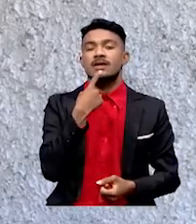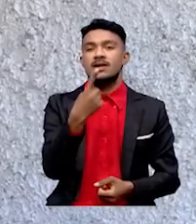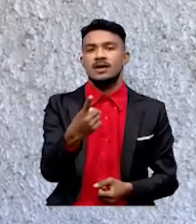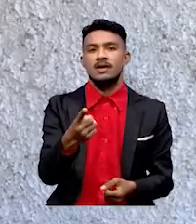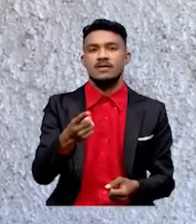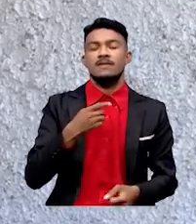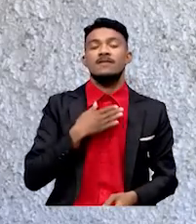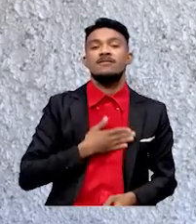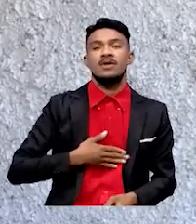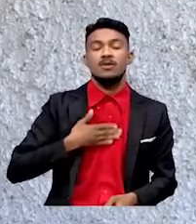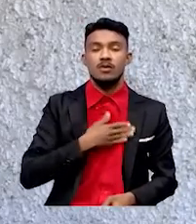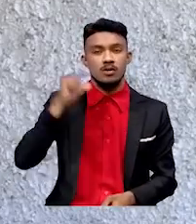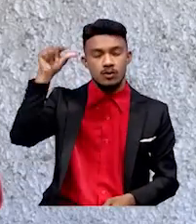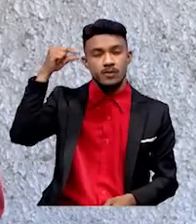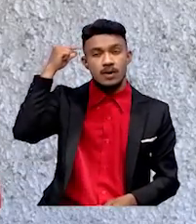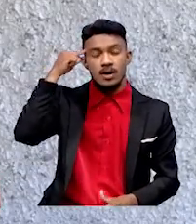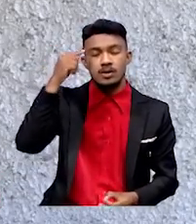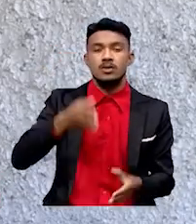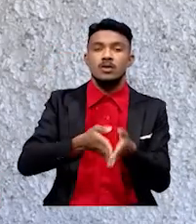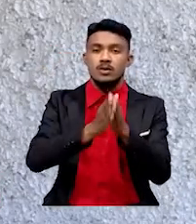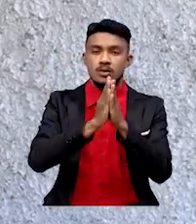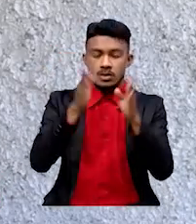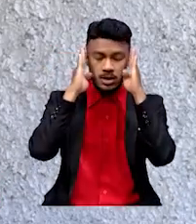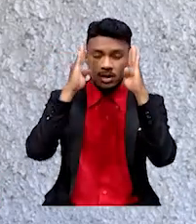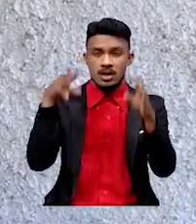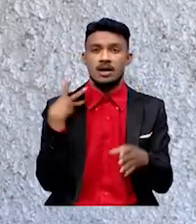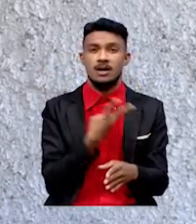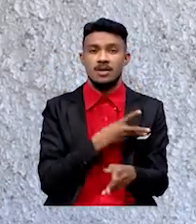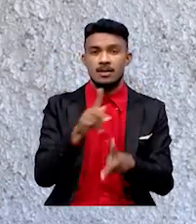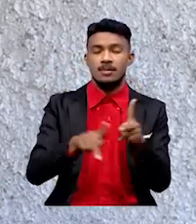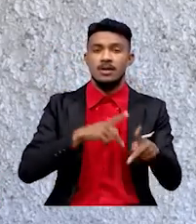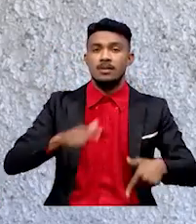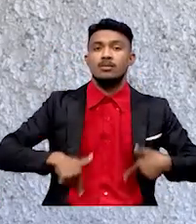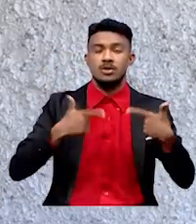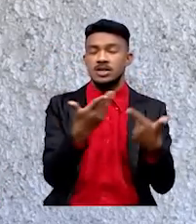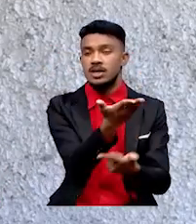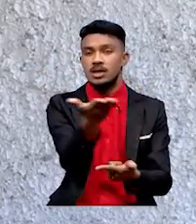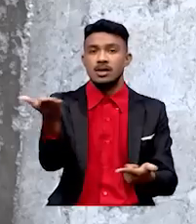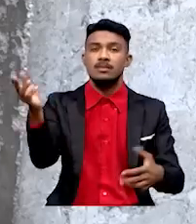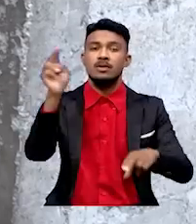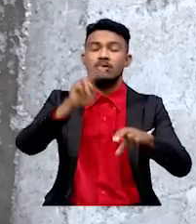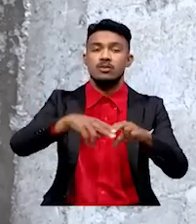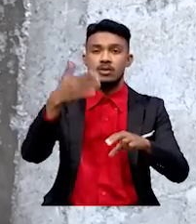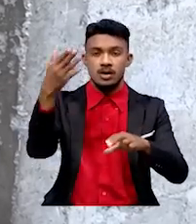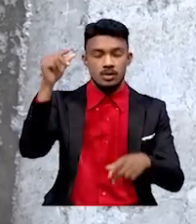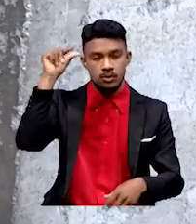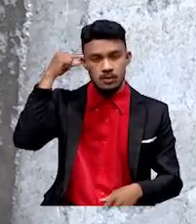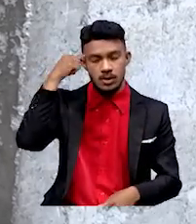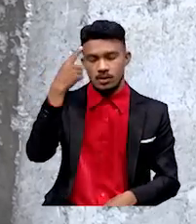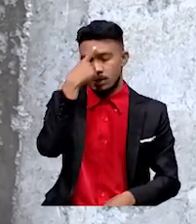Favor, governo tau matan Miami, povo ne Moris, tamba imitur iha governo tamba ami